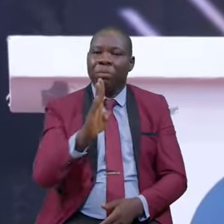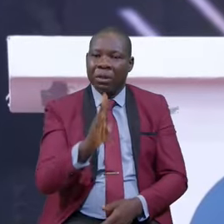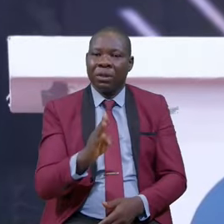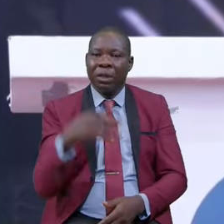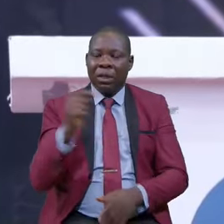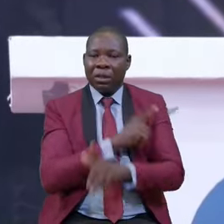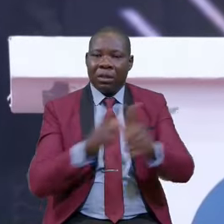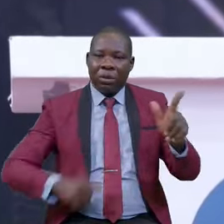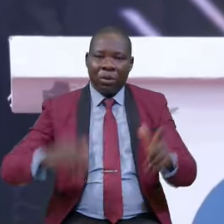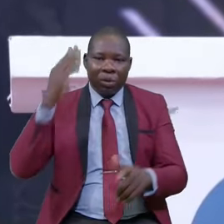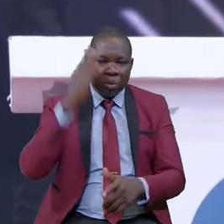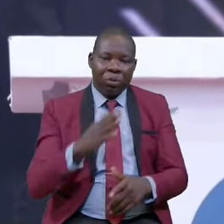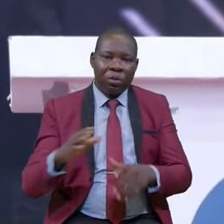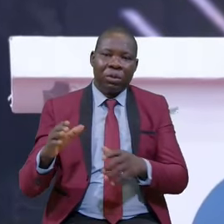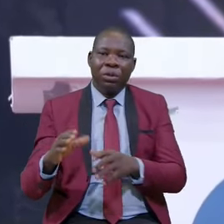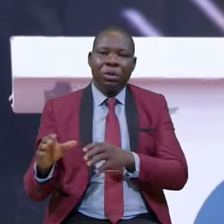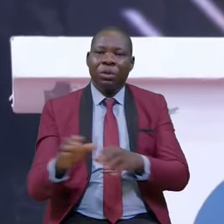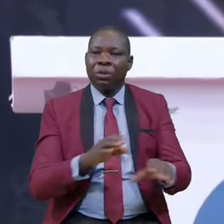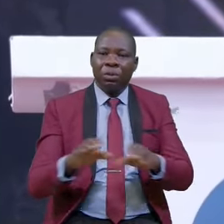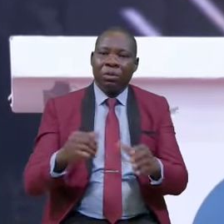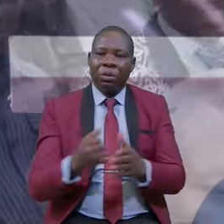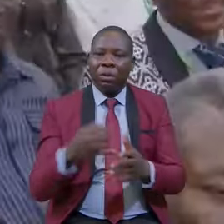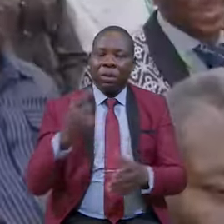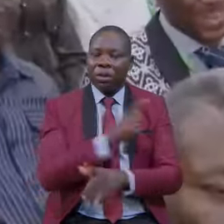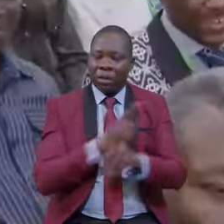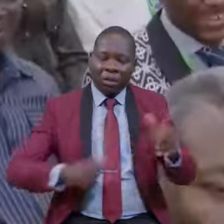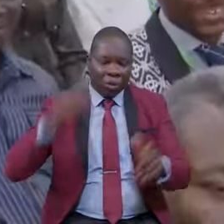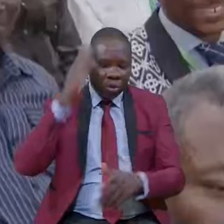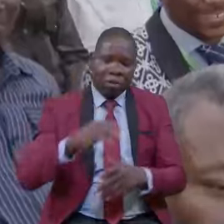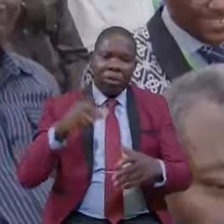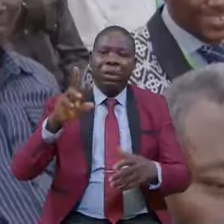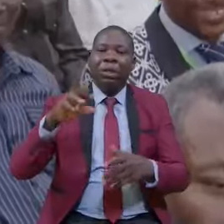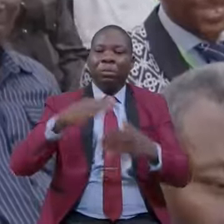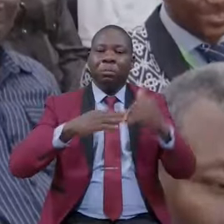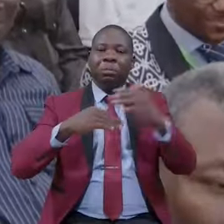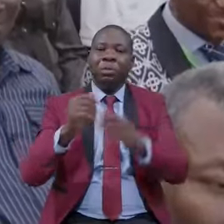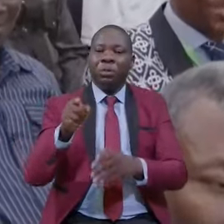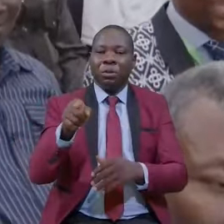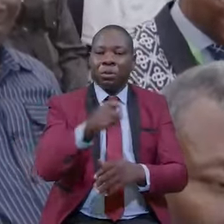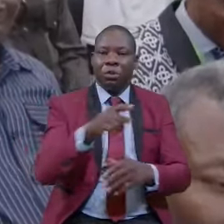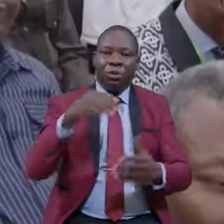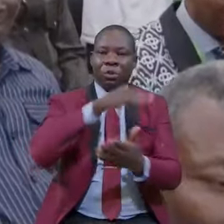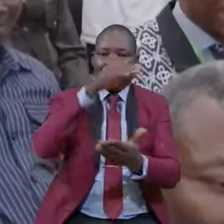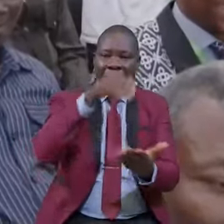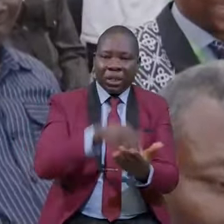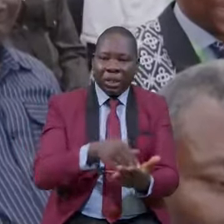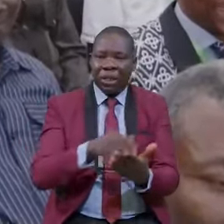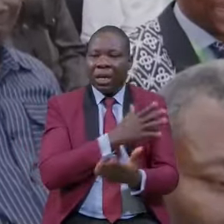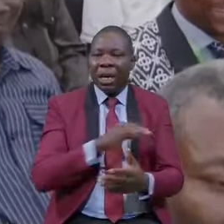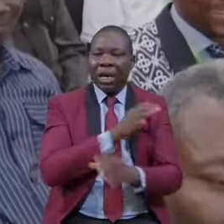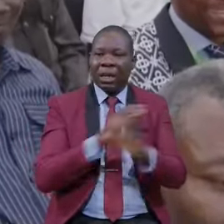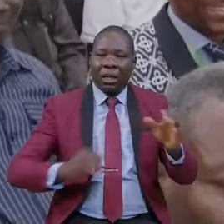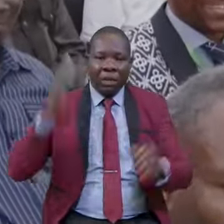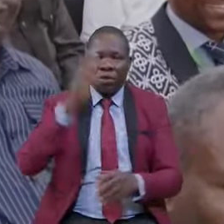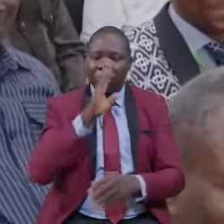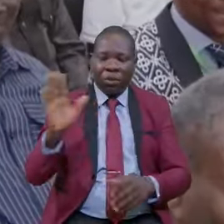will refine. Et le Seigneur va te raffiner. And the Lord will rebuild. Le Seigneur va te rebâtir. And Christ will be your master. Et Christ sera ton maître. Christ will be Christ